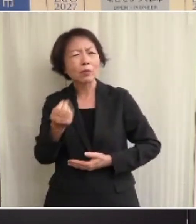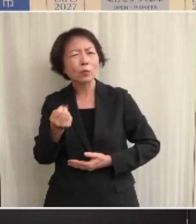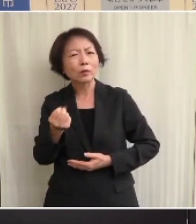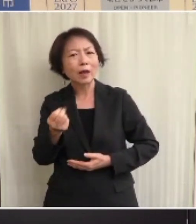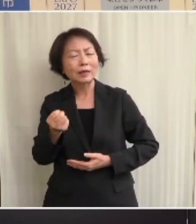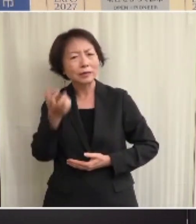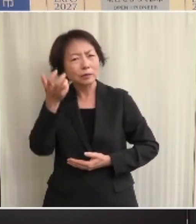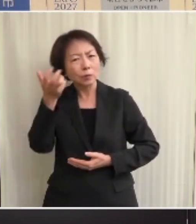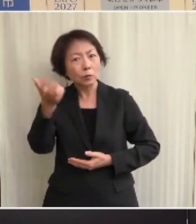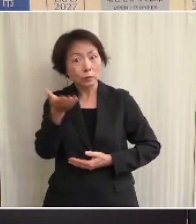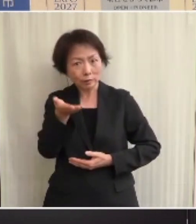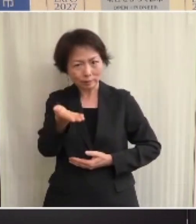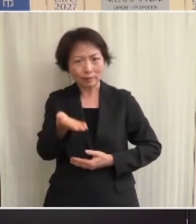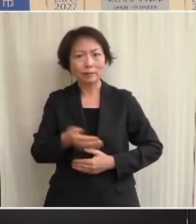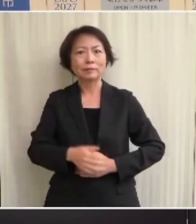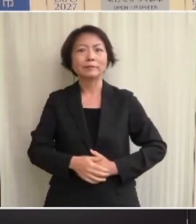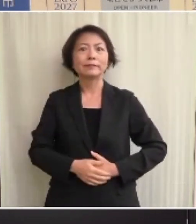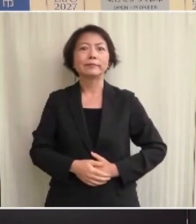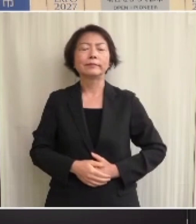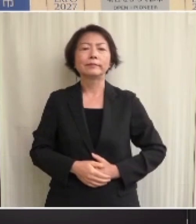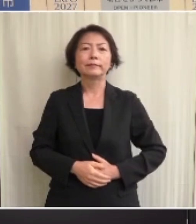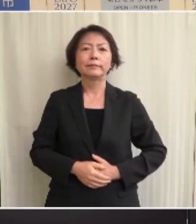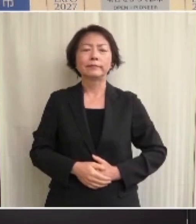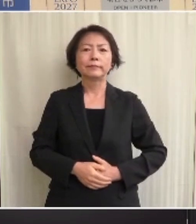か教えてください。